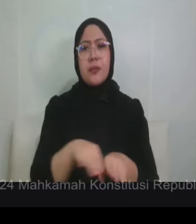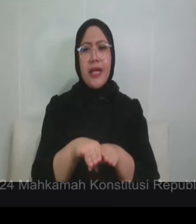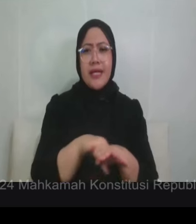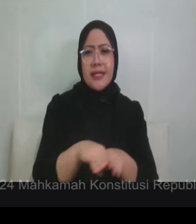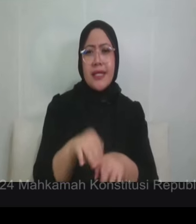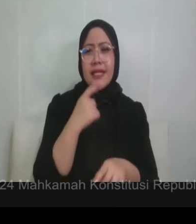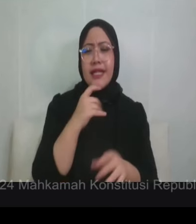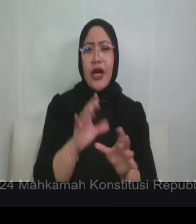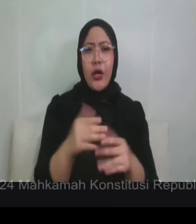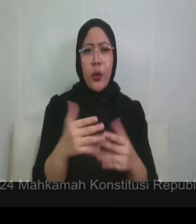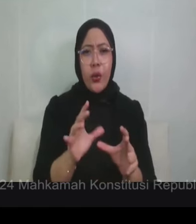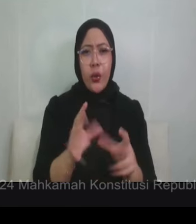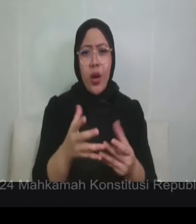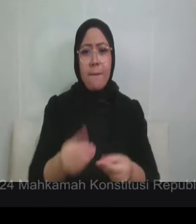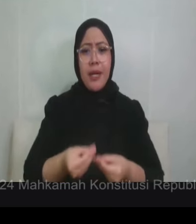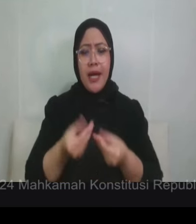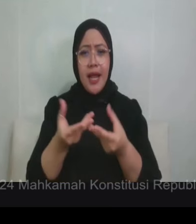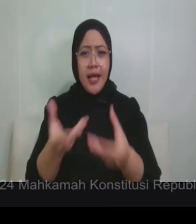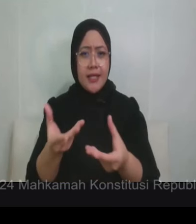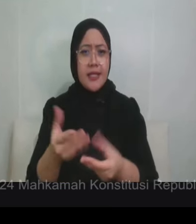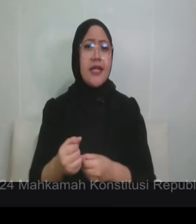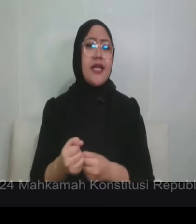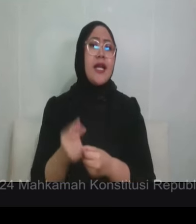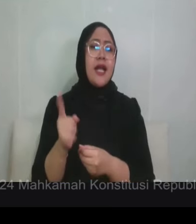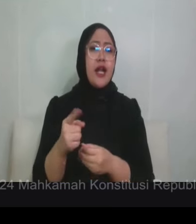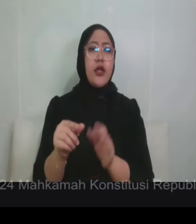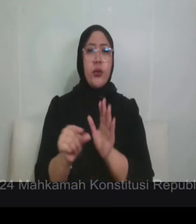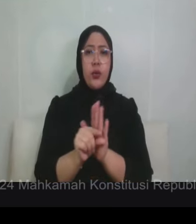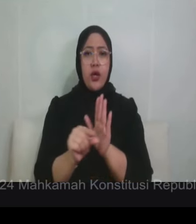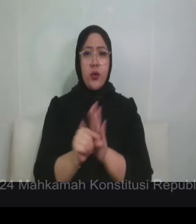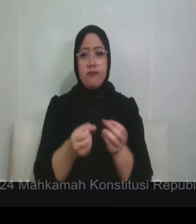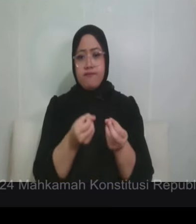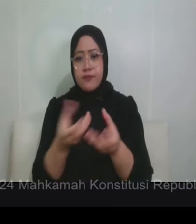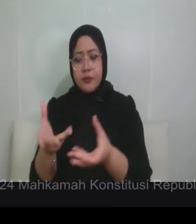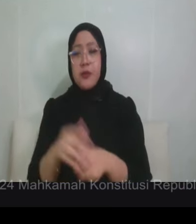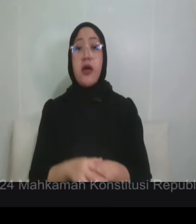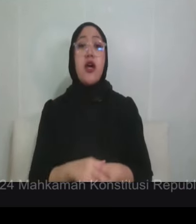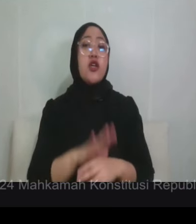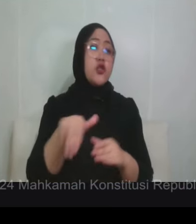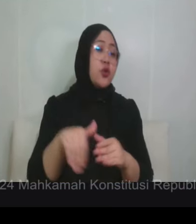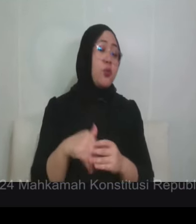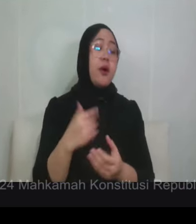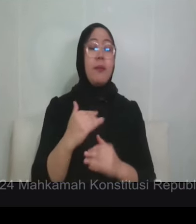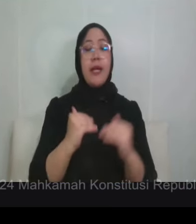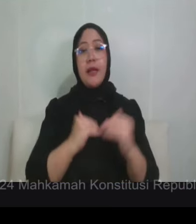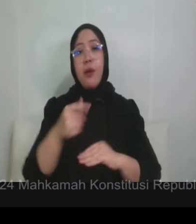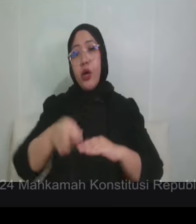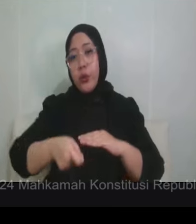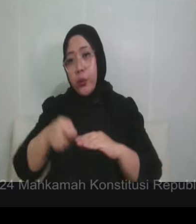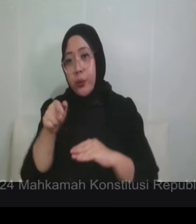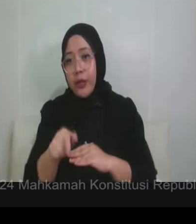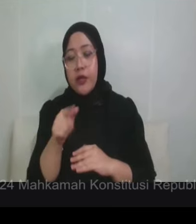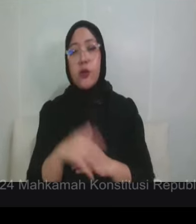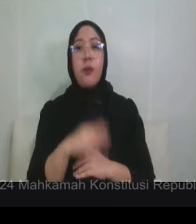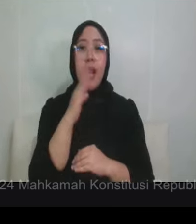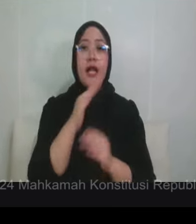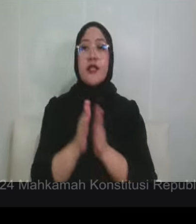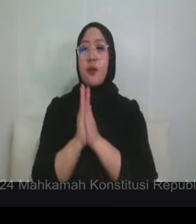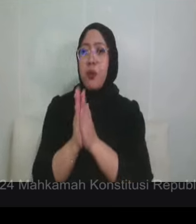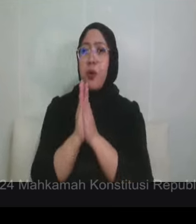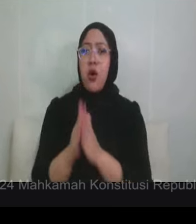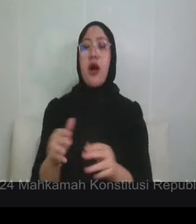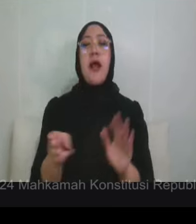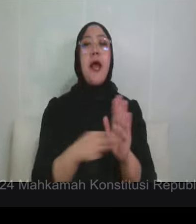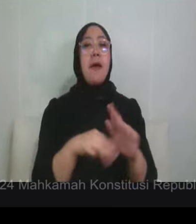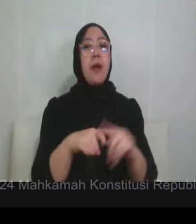kendelegasian yang diberikan oleh undang-undang bahwa berdasarkan seluruh uraian pertimbangan hukum tersebut di atas Daril para pemohon yang memohon agar mahkamah memberikan pembatasan